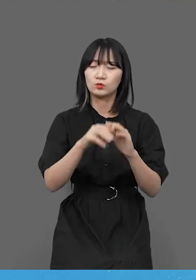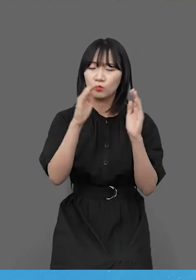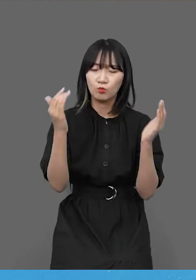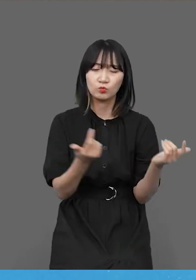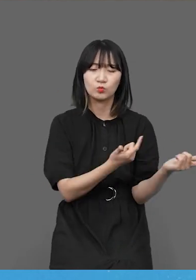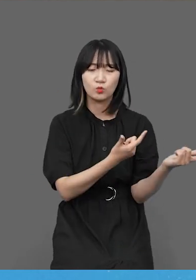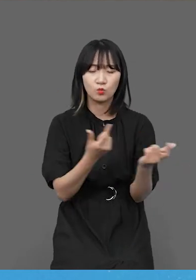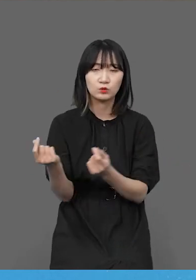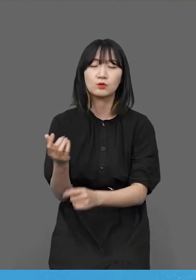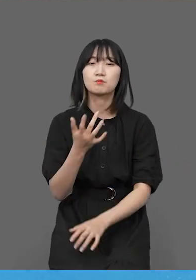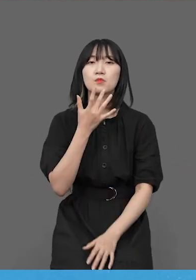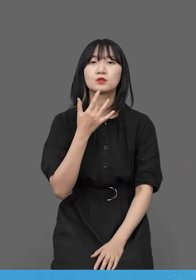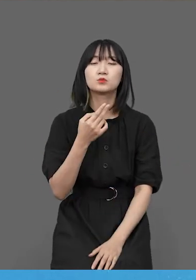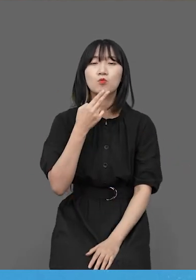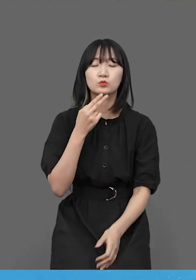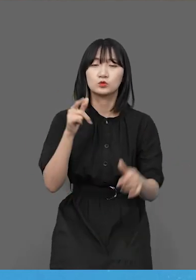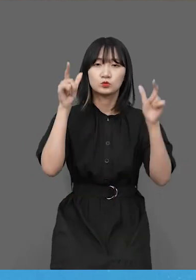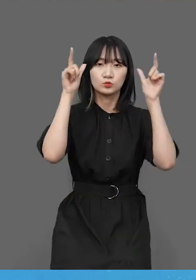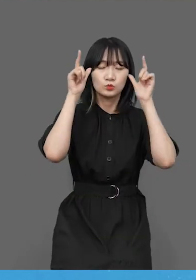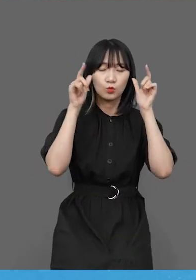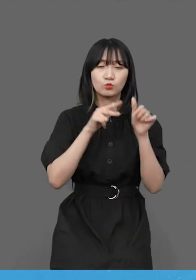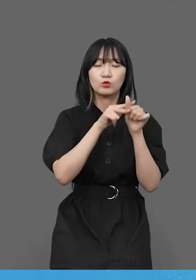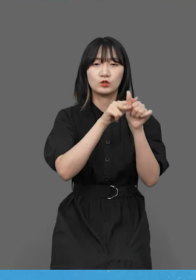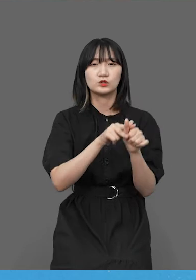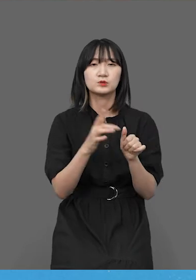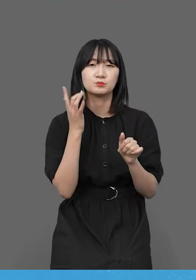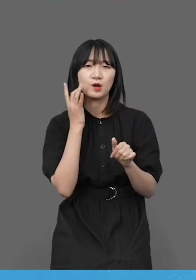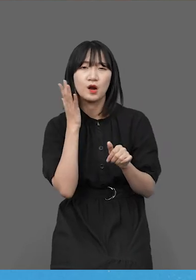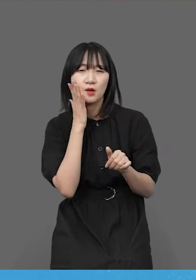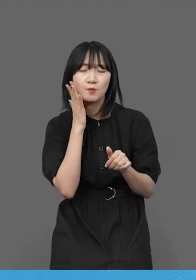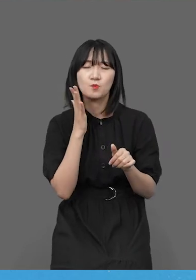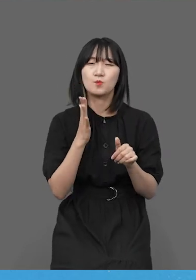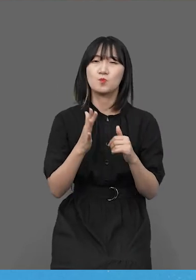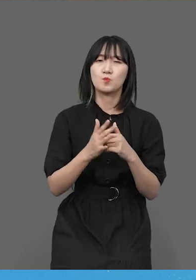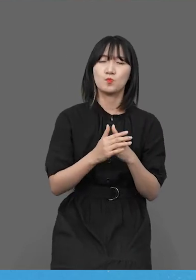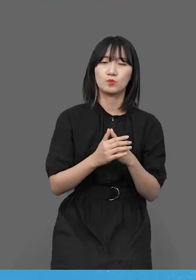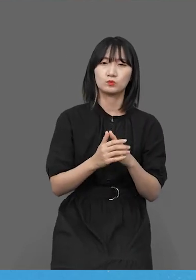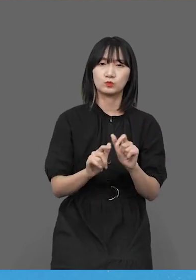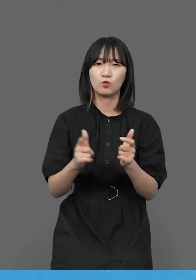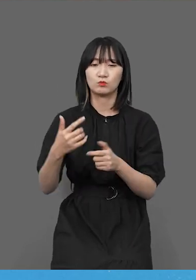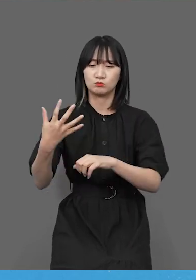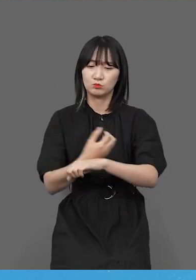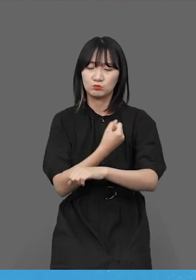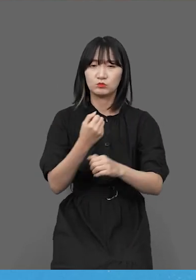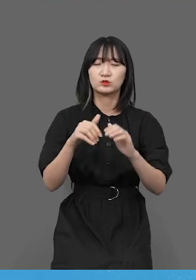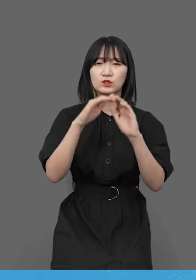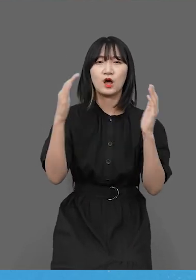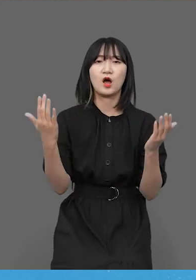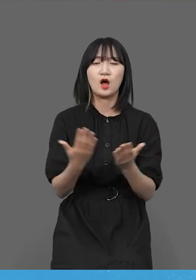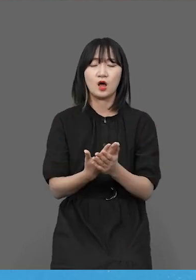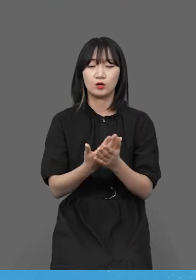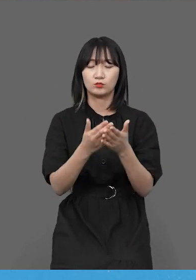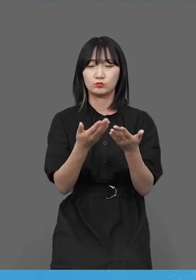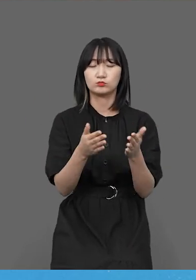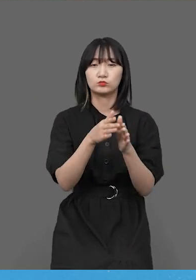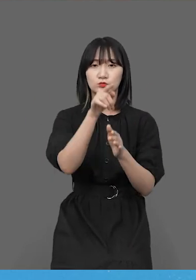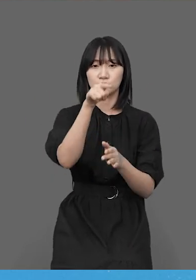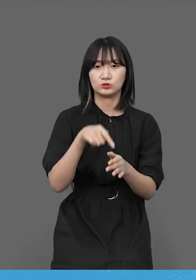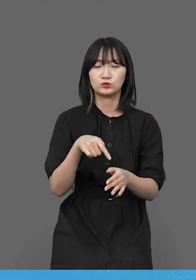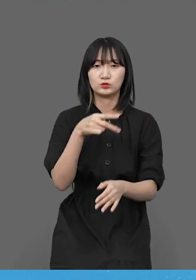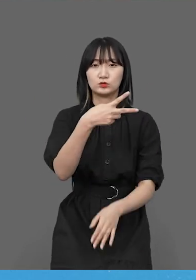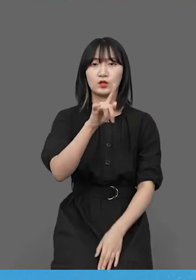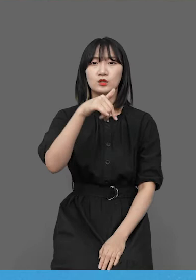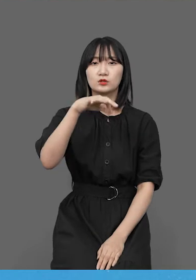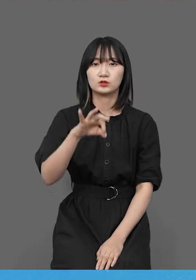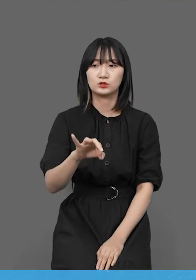대칭이 아닌 게 없습니다. 소, 돼지, 말, 파리, 모기, 모든 동물은 다 대칭으로 되어 있습니다. 이